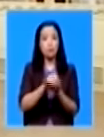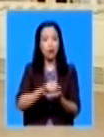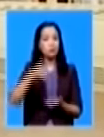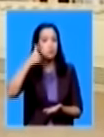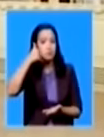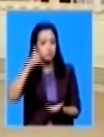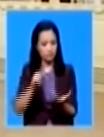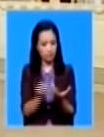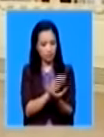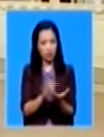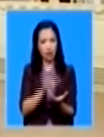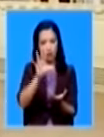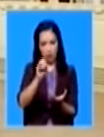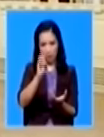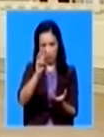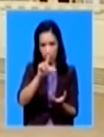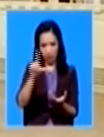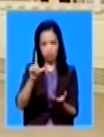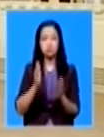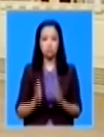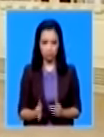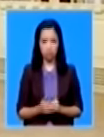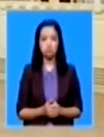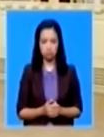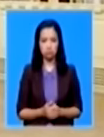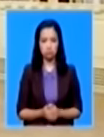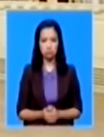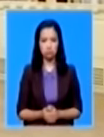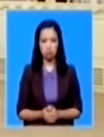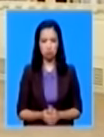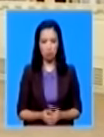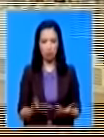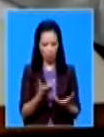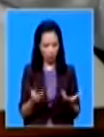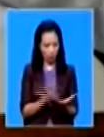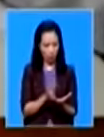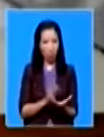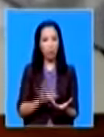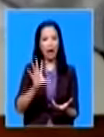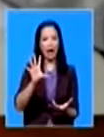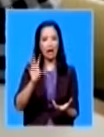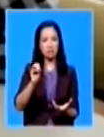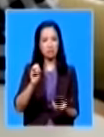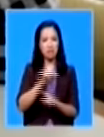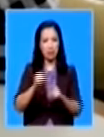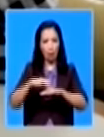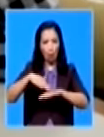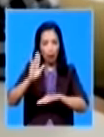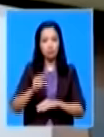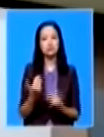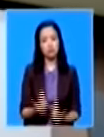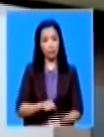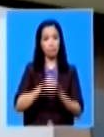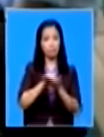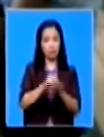ผ่านมือถือเนี่ย56ล้านรายน ะ มากกว่า 50% ของมือถือที่เป็นสมาร์ทโฟนก็คือในเรื่องของการให้บริการคราวนี้เราต้องสร้